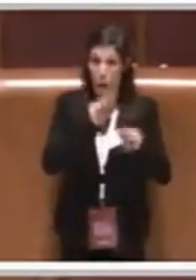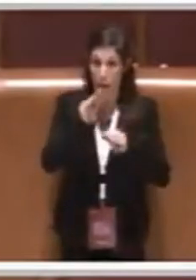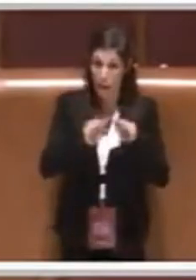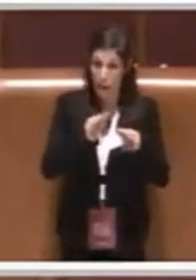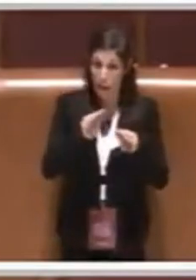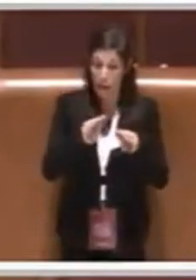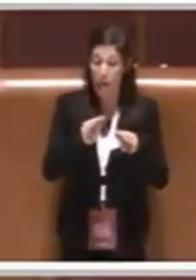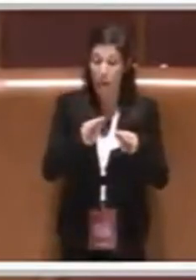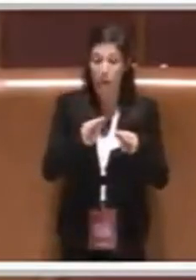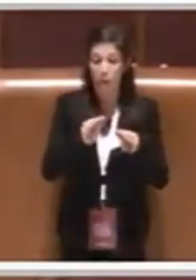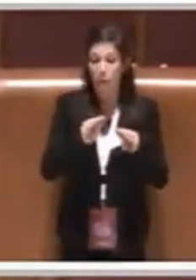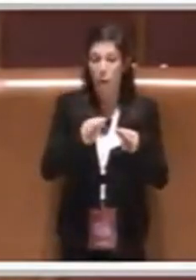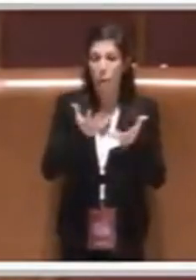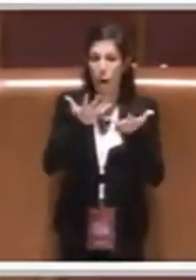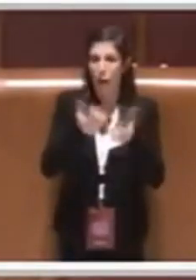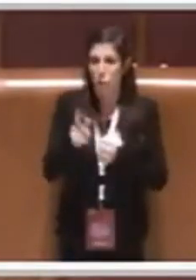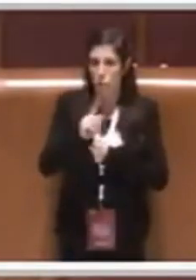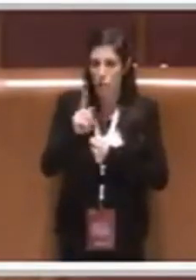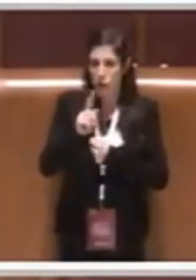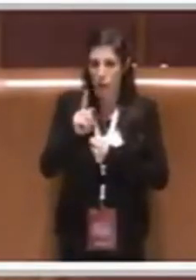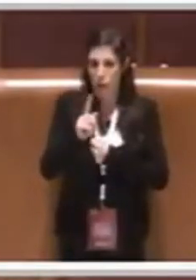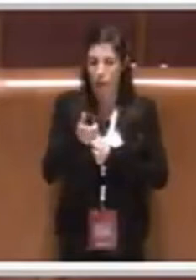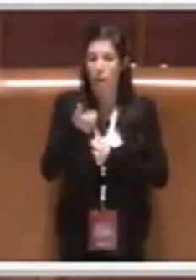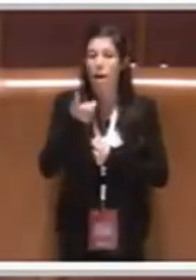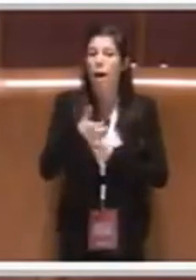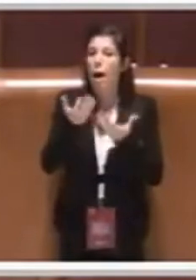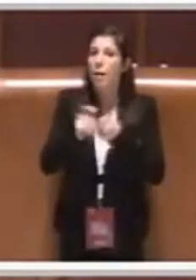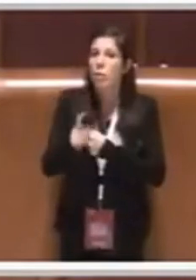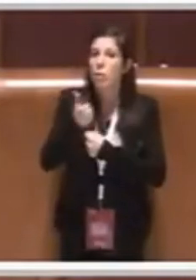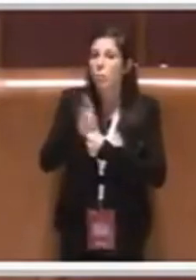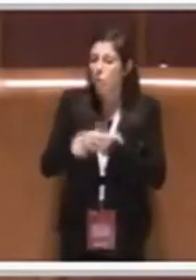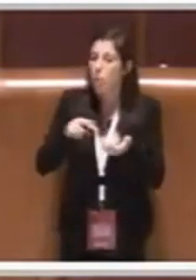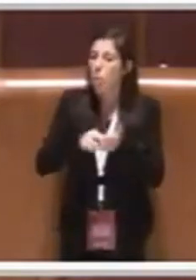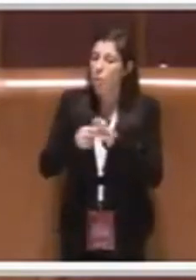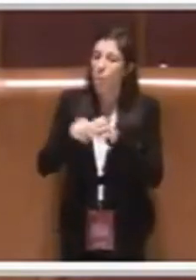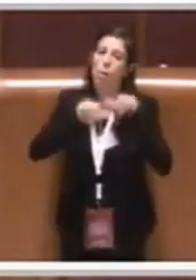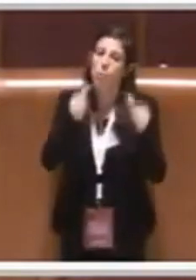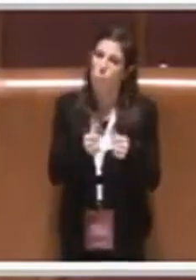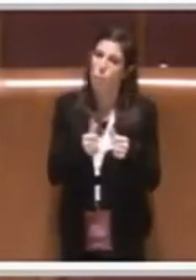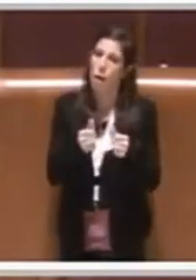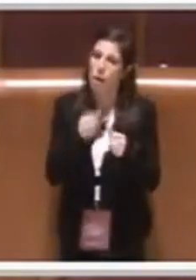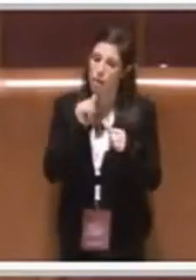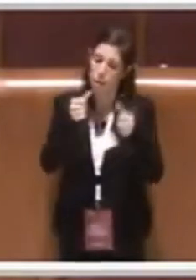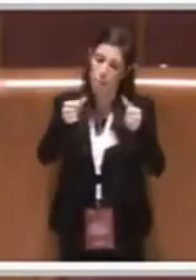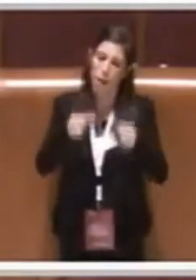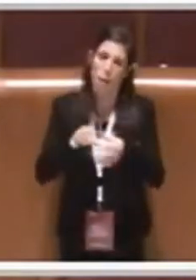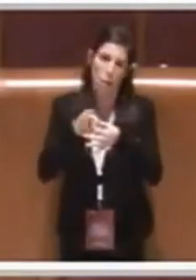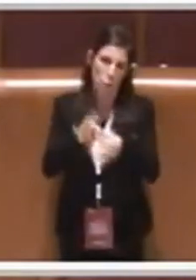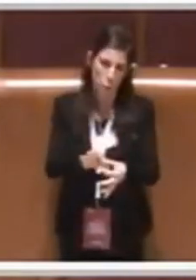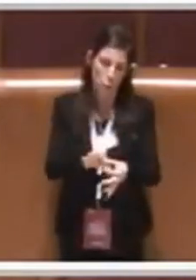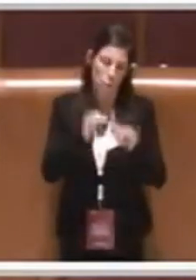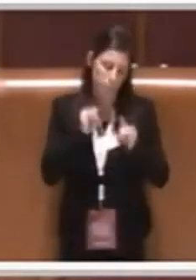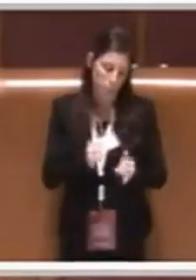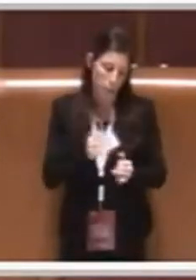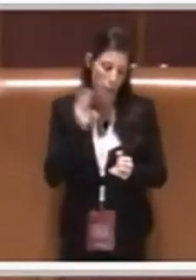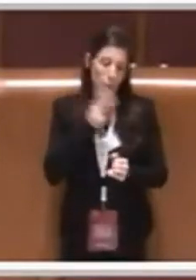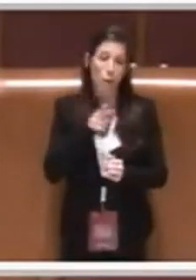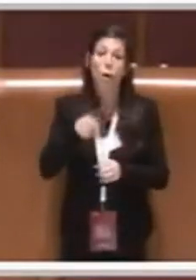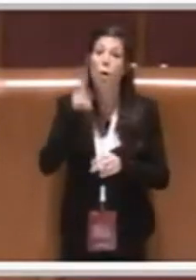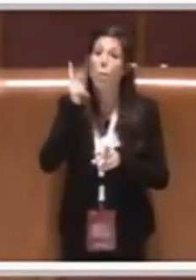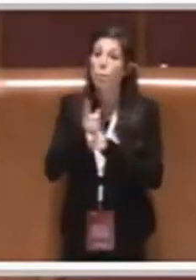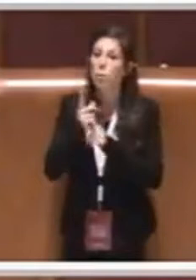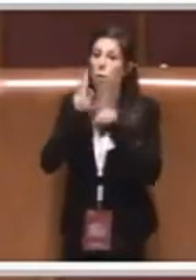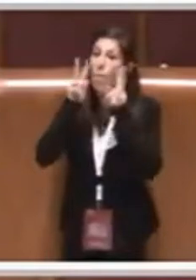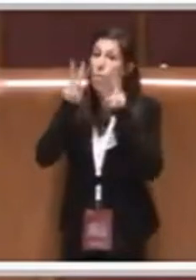ammesse lo siano per la maggior parte a causa di vizi formali. Questa è una verifica che deve essere